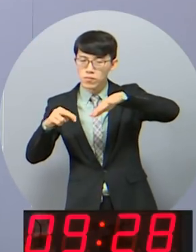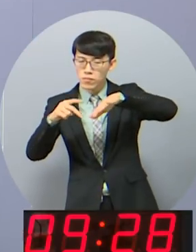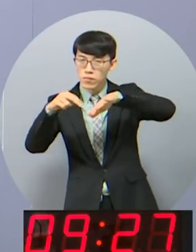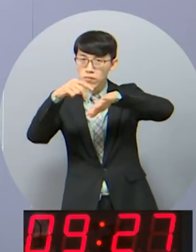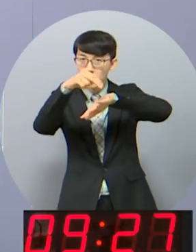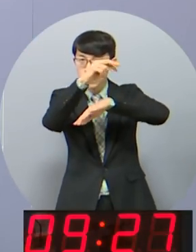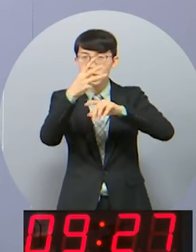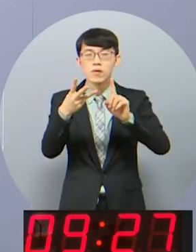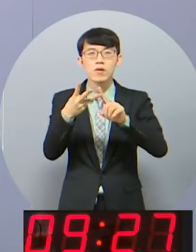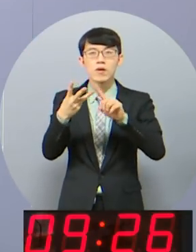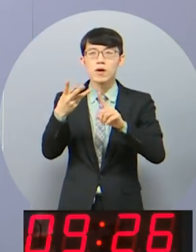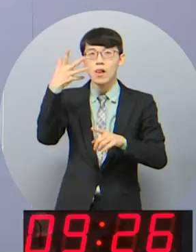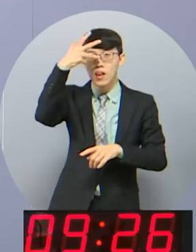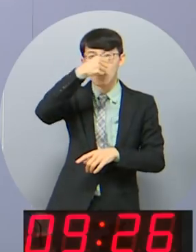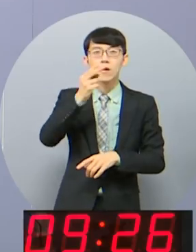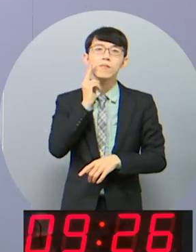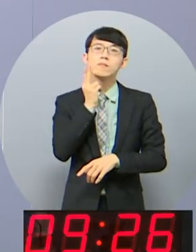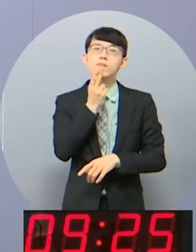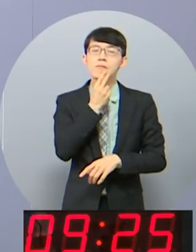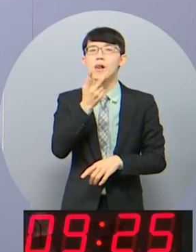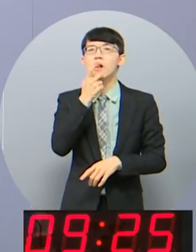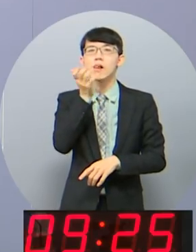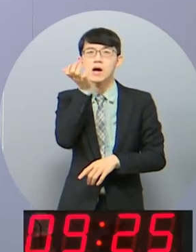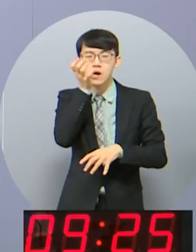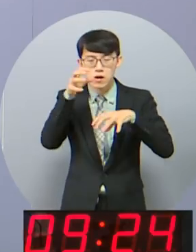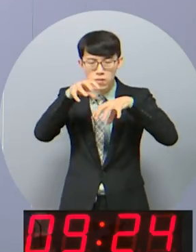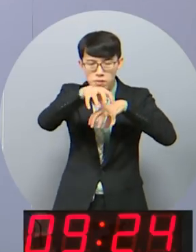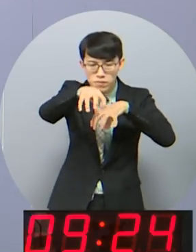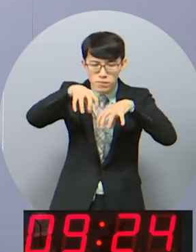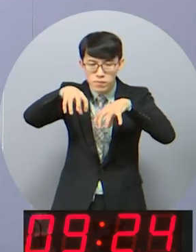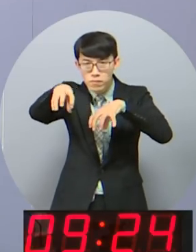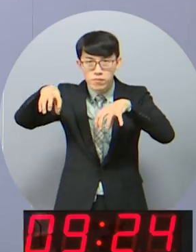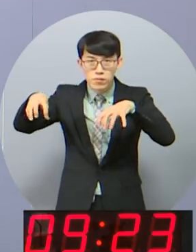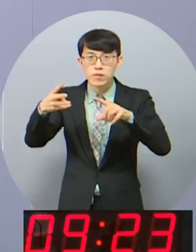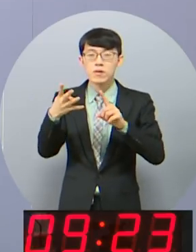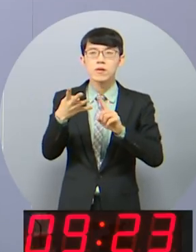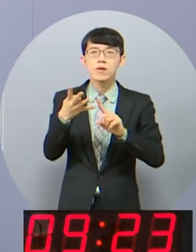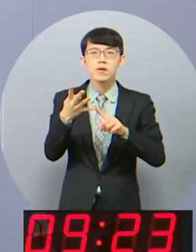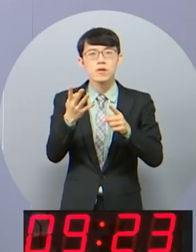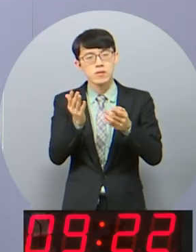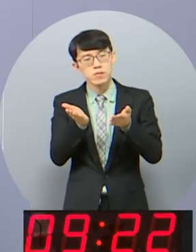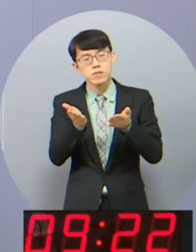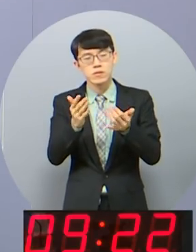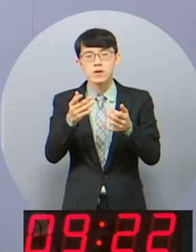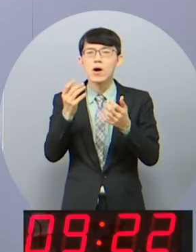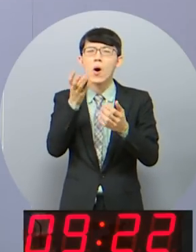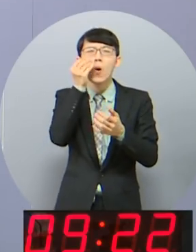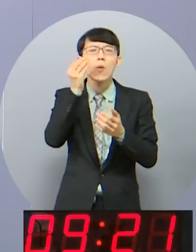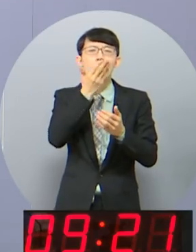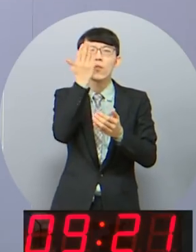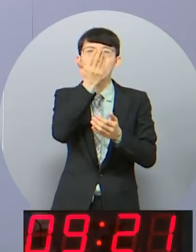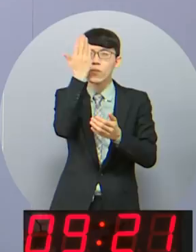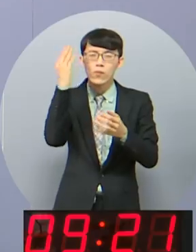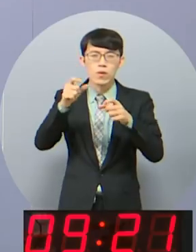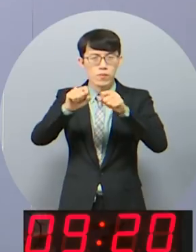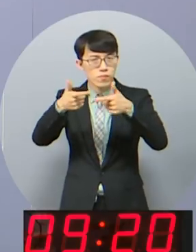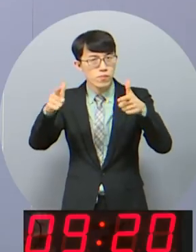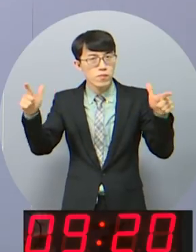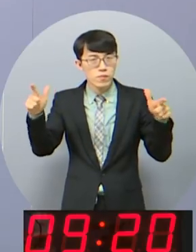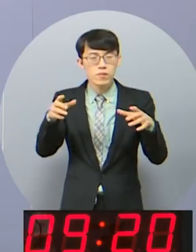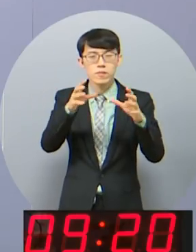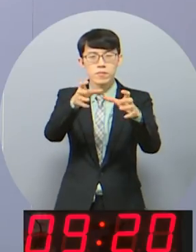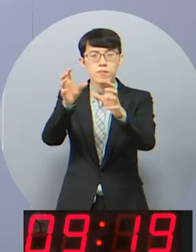梅的这个绿石膏，北沙湾的地区观光。促进一个繁荣，有这个石门